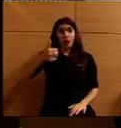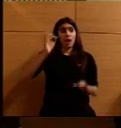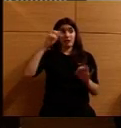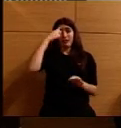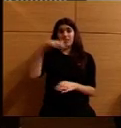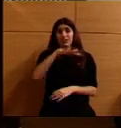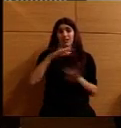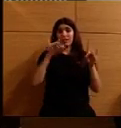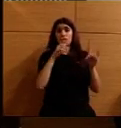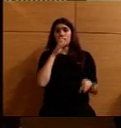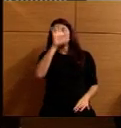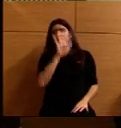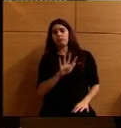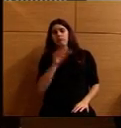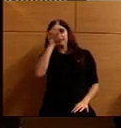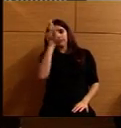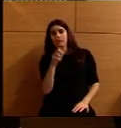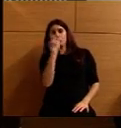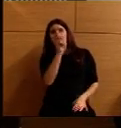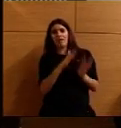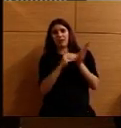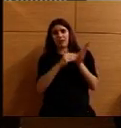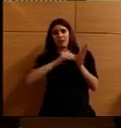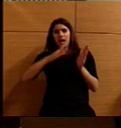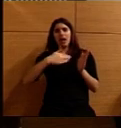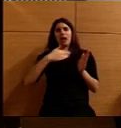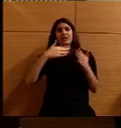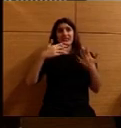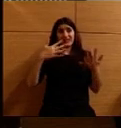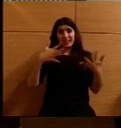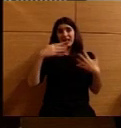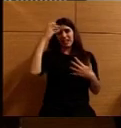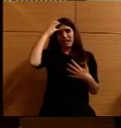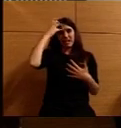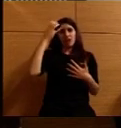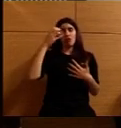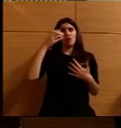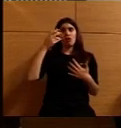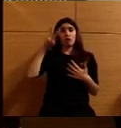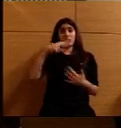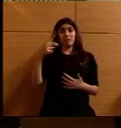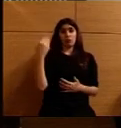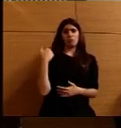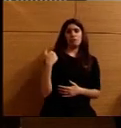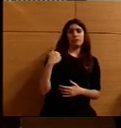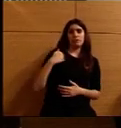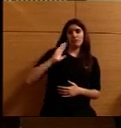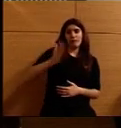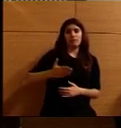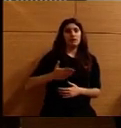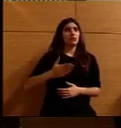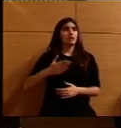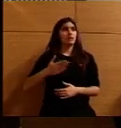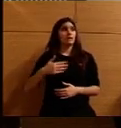territori peninsular i a part de la Comunitat Valenciana entre el 7 i el 11 de gener del 2021, i destacar que el BOE de 19 de